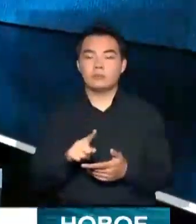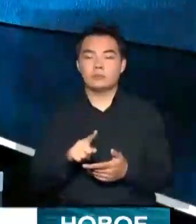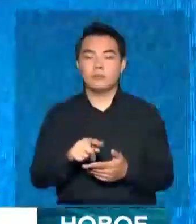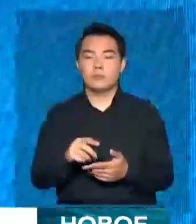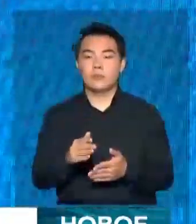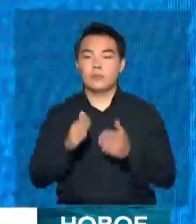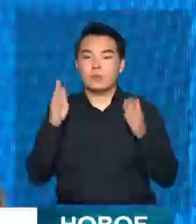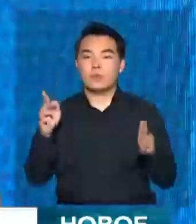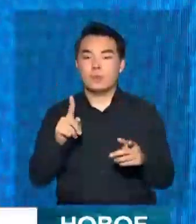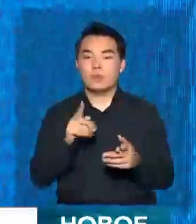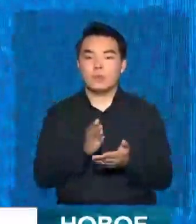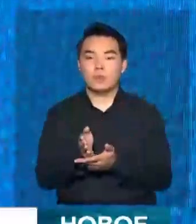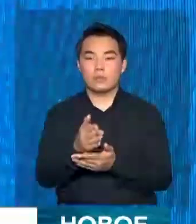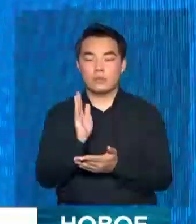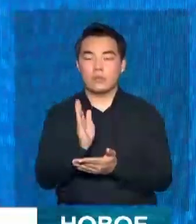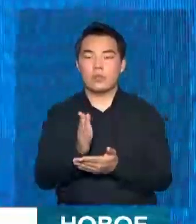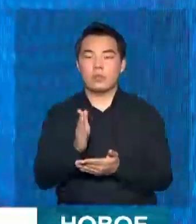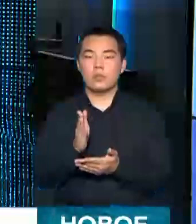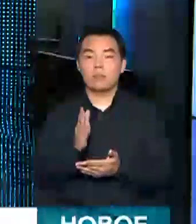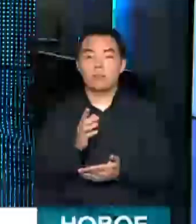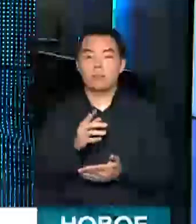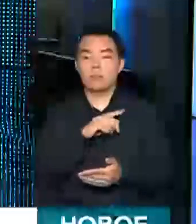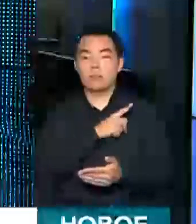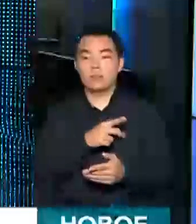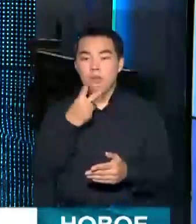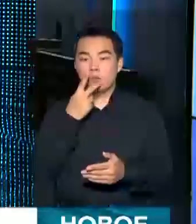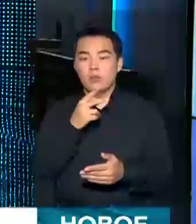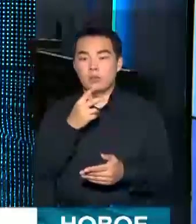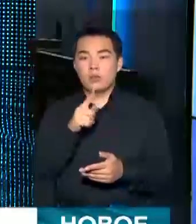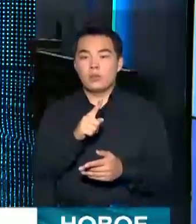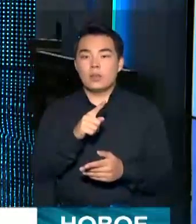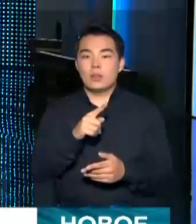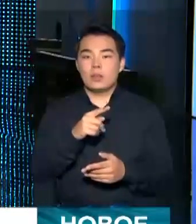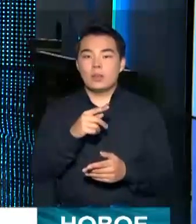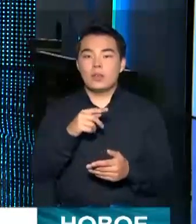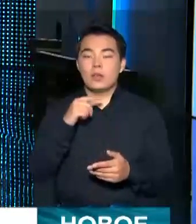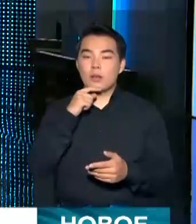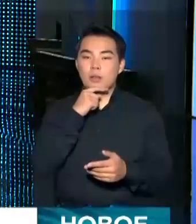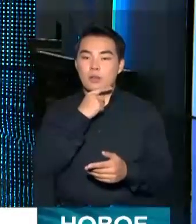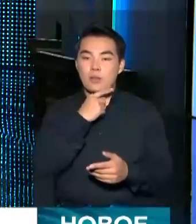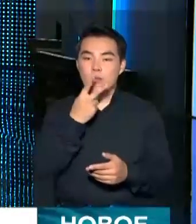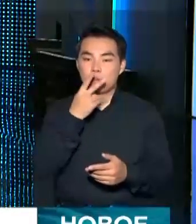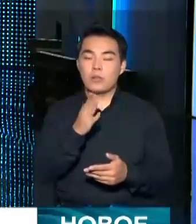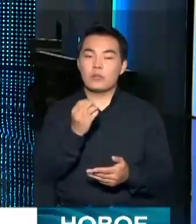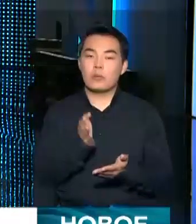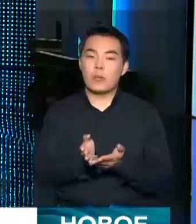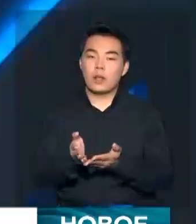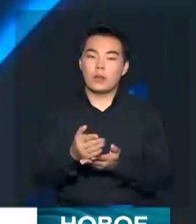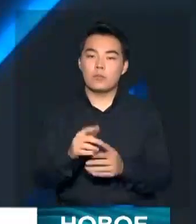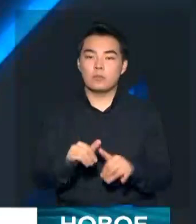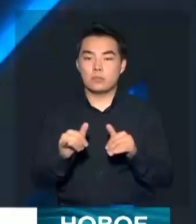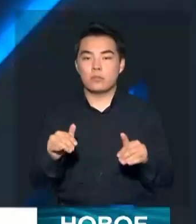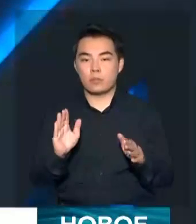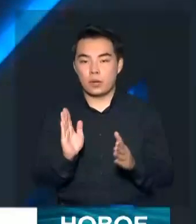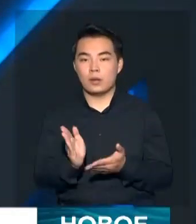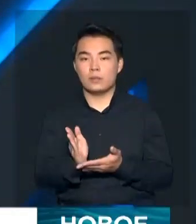сильное продвижение, можно сказать. То есть здесь мы видим, да, и преимущества вот именно в экономическом блоке, да, были абсолютно и политические заявления, в том числе вот